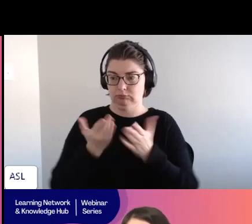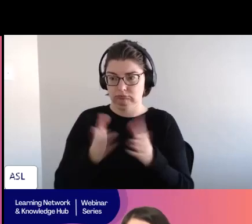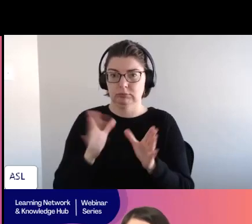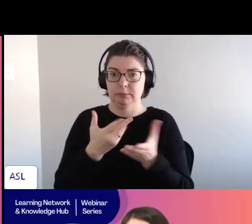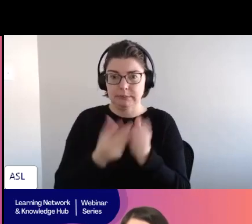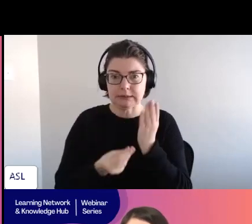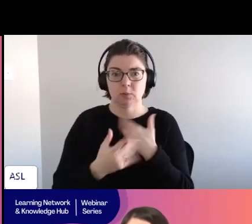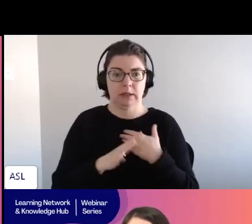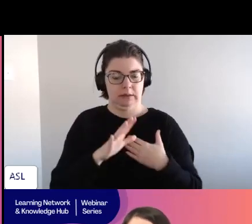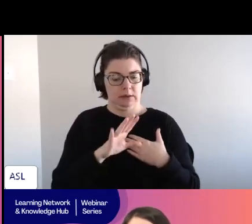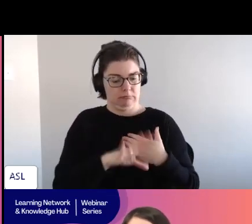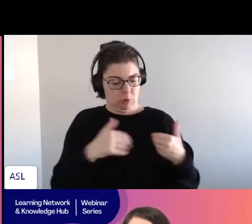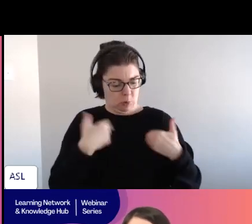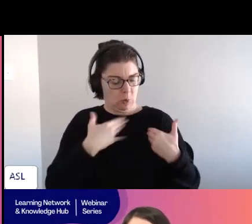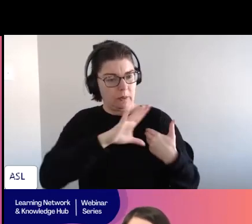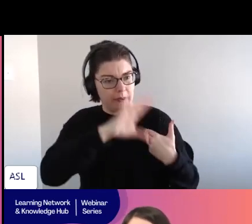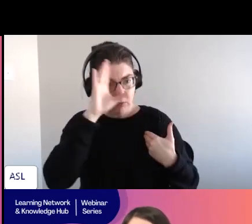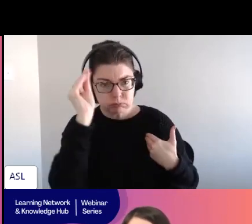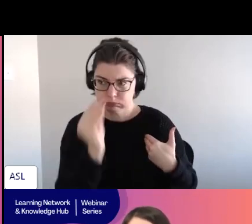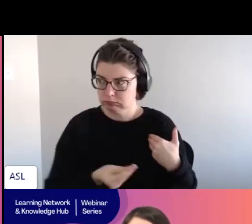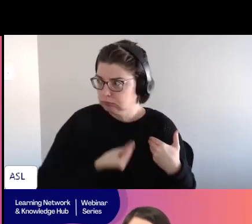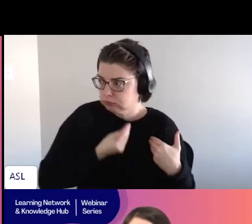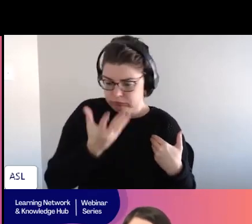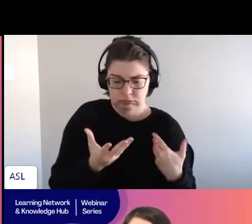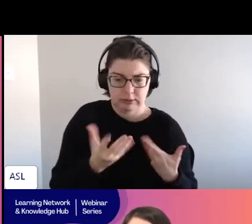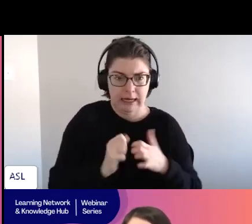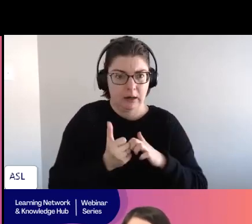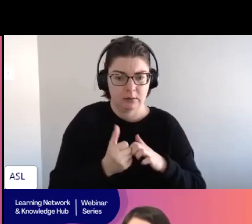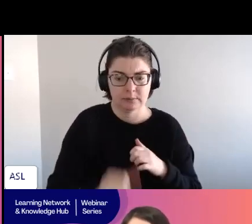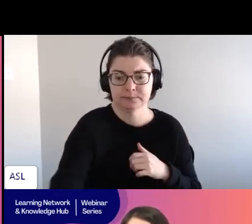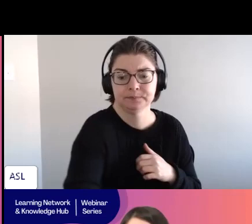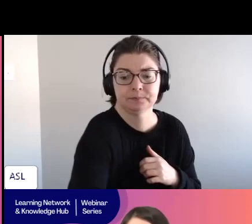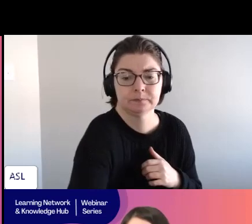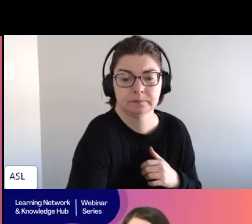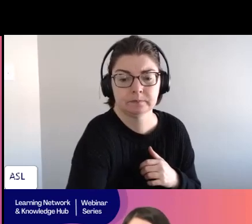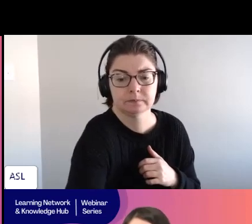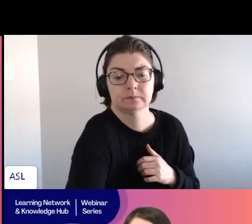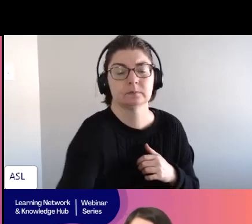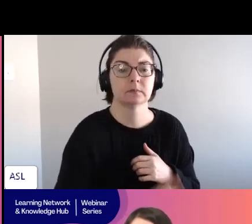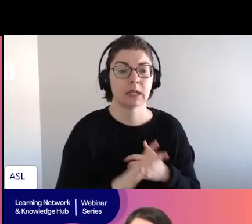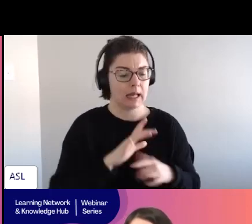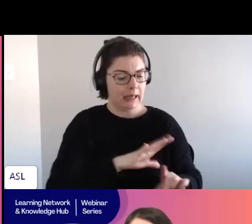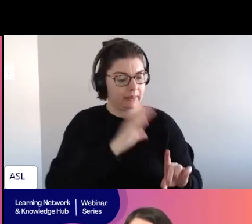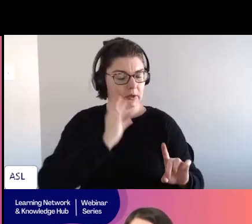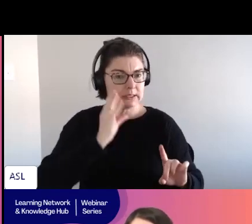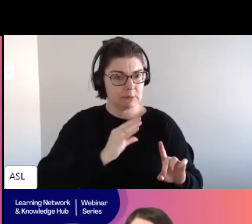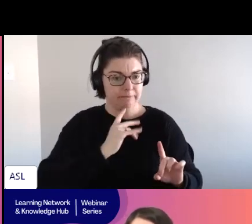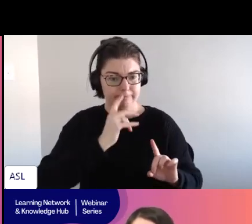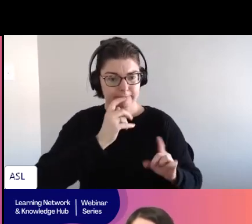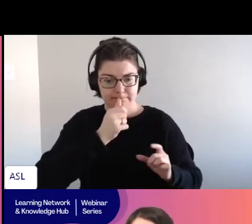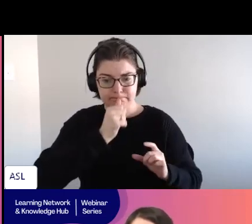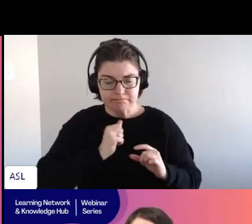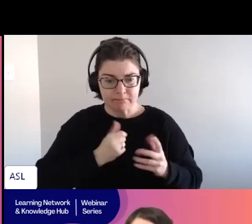communautés c'est vraiment la voix des jeunes on n'entend pas on ne sait pas ce que ce dont ils ont souffert